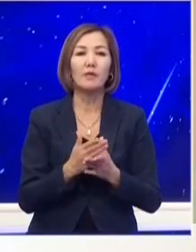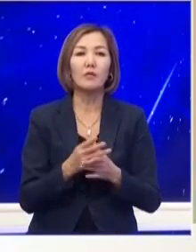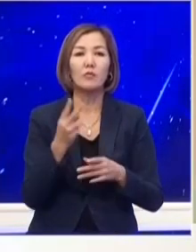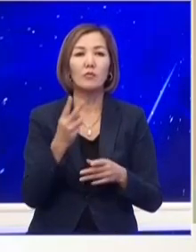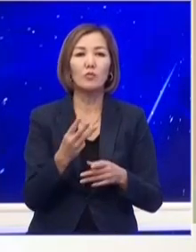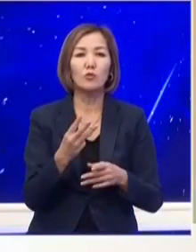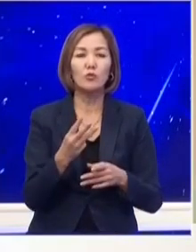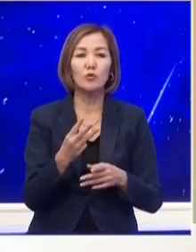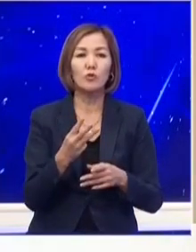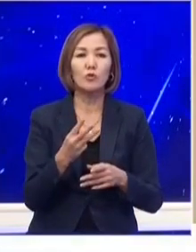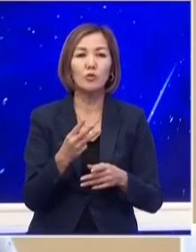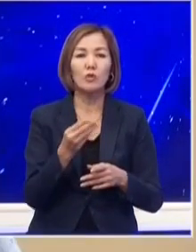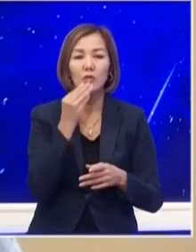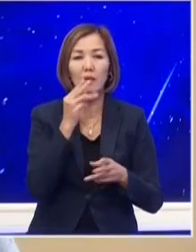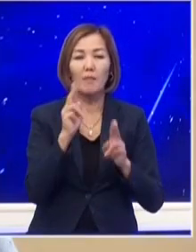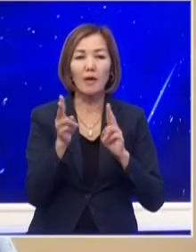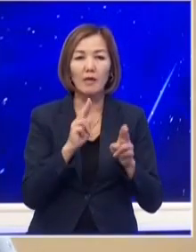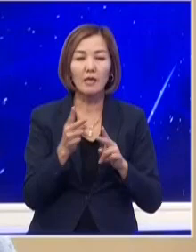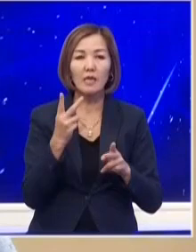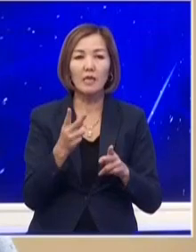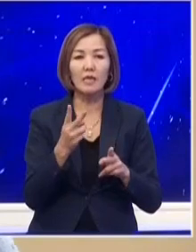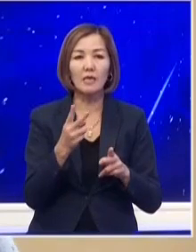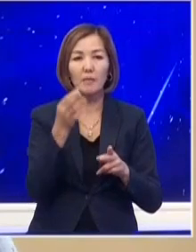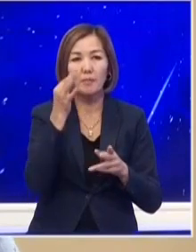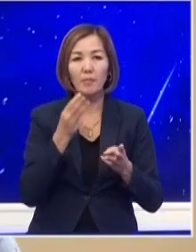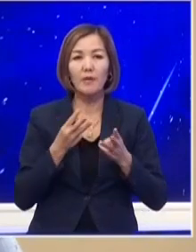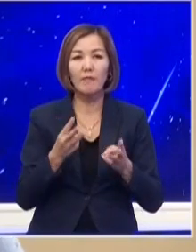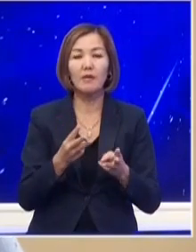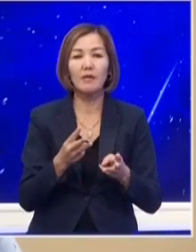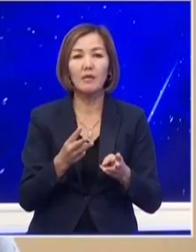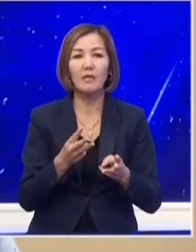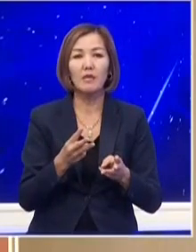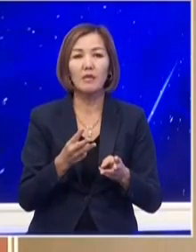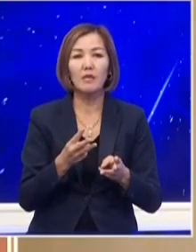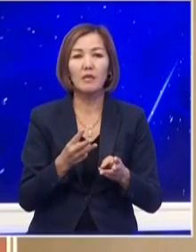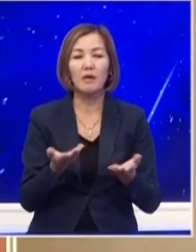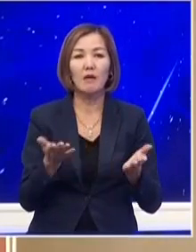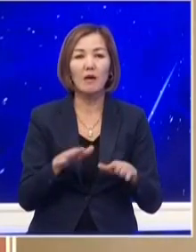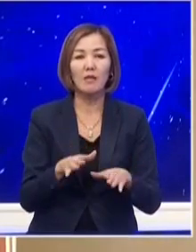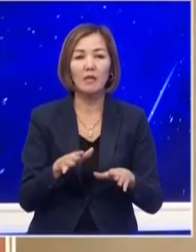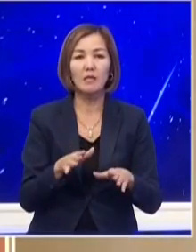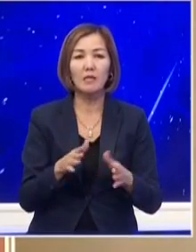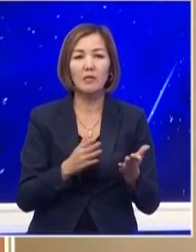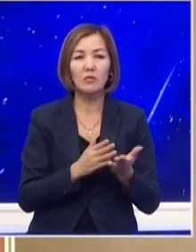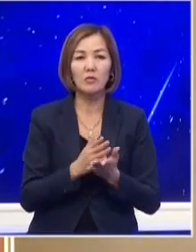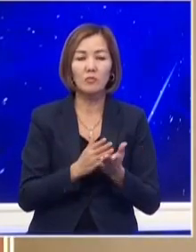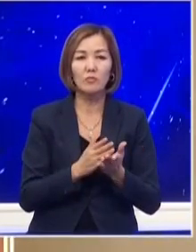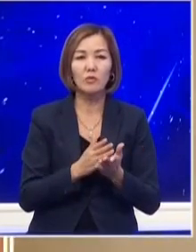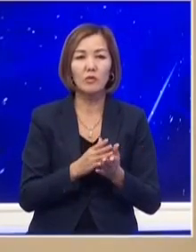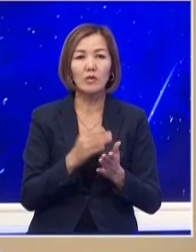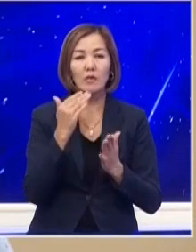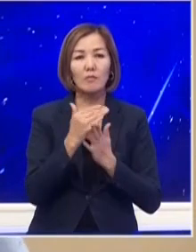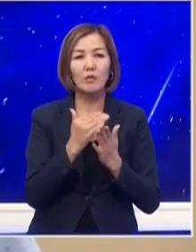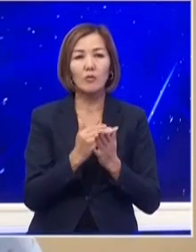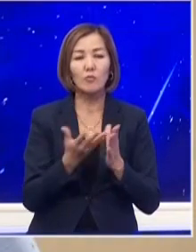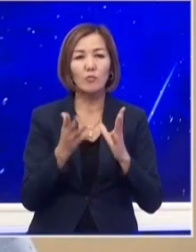повар, 2 пекер, диетолог бар, және қалғандай жұмысшылар. Меню бойынша бір